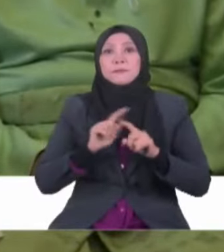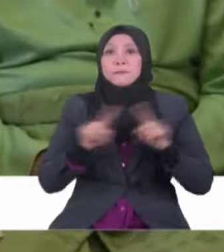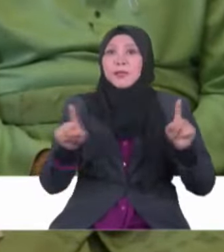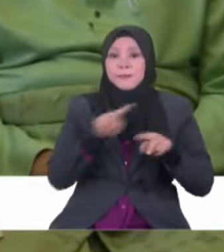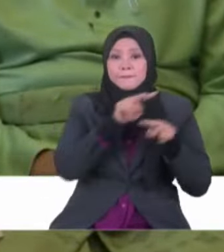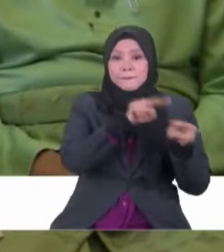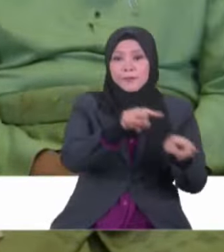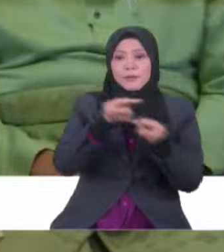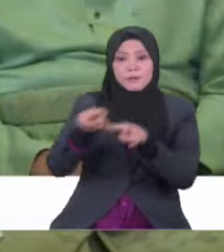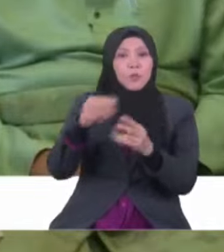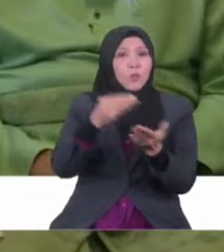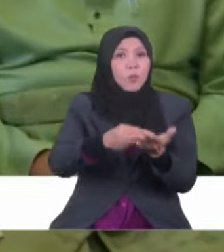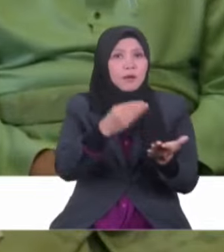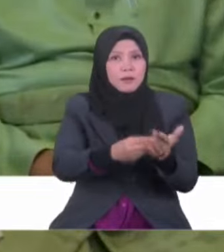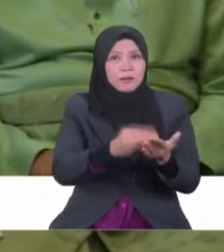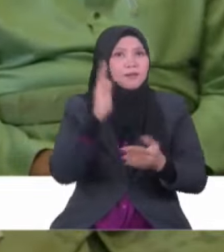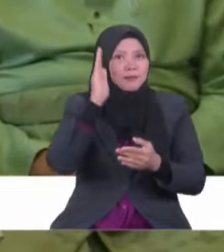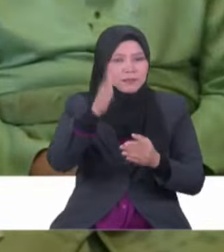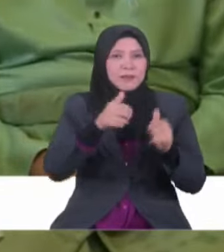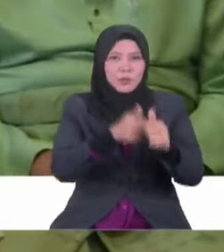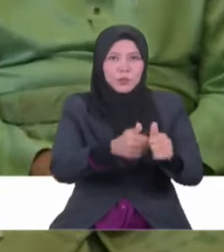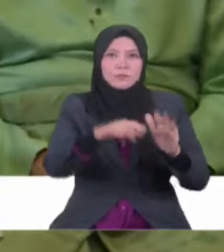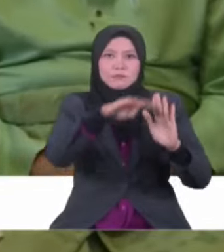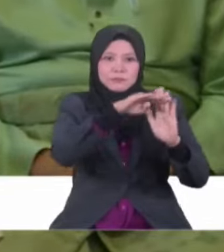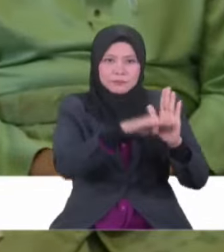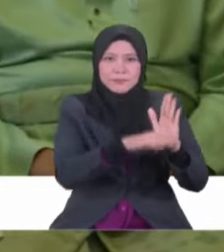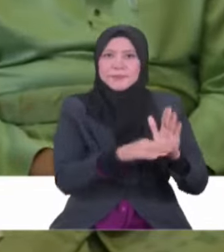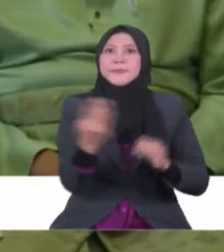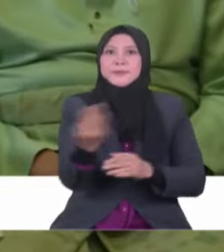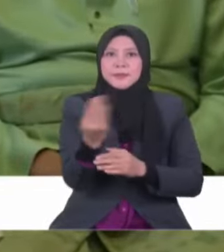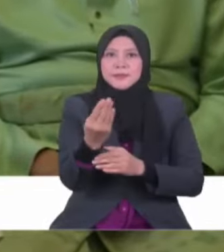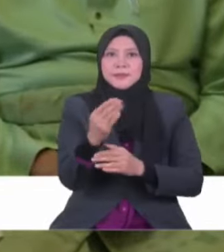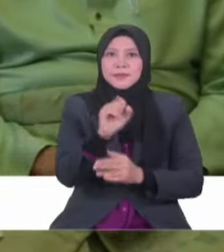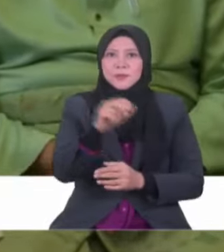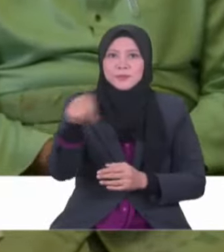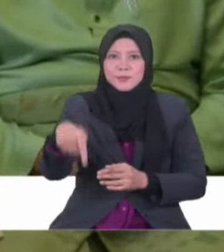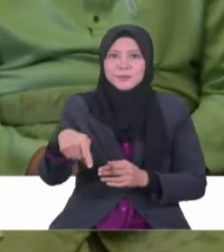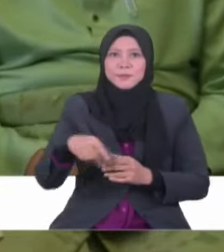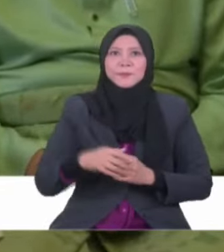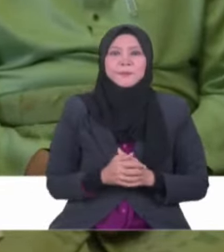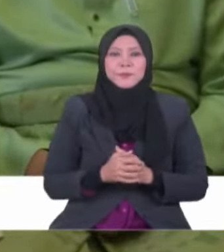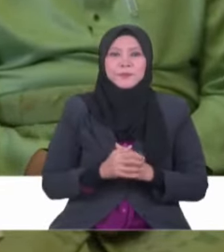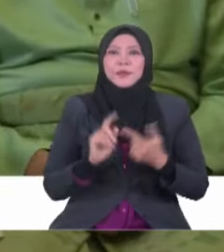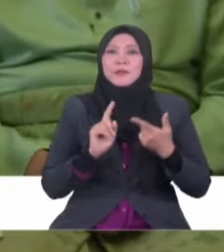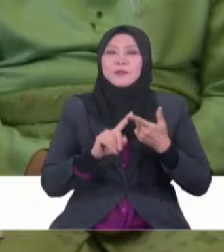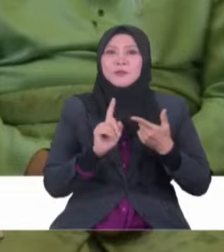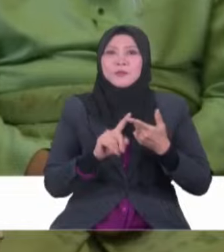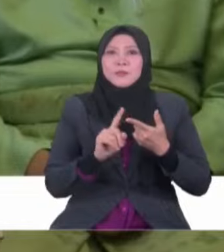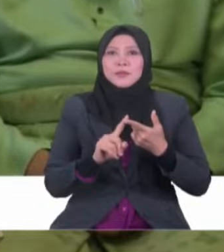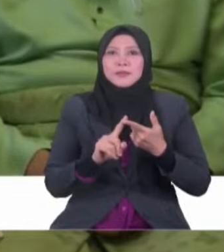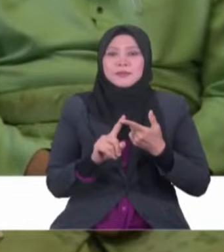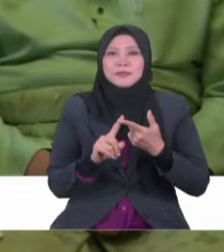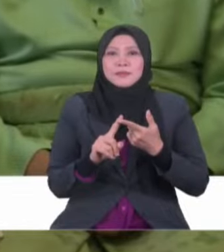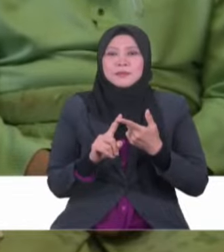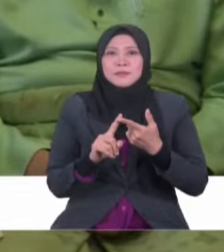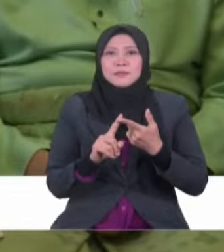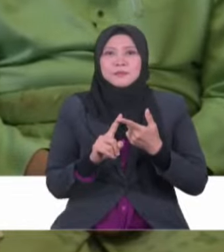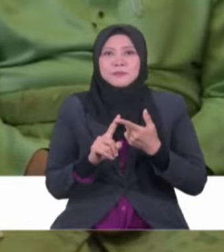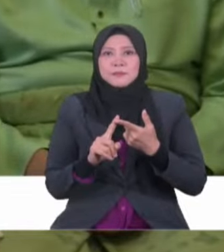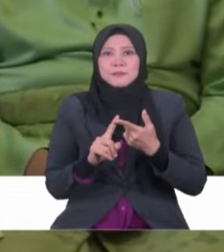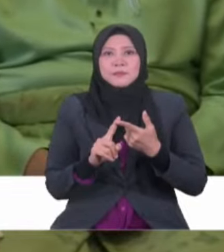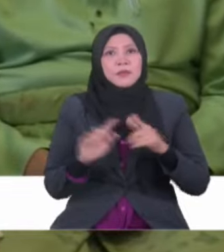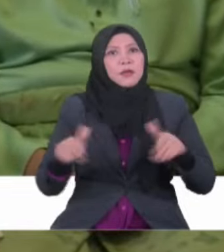dari segi peraturan kewangan itu akan dipatuhi seperti biasa ya. Yang kedua, apakah